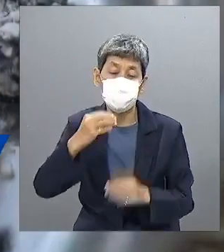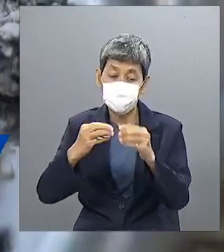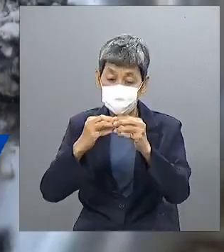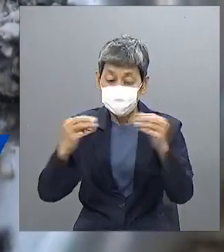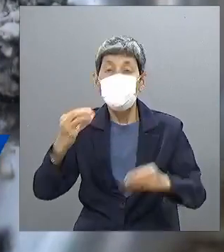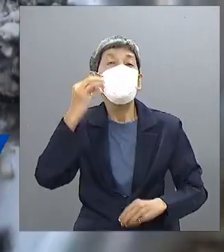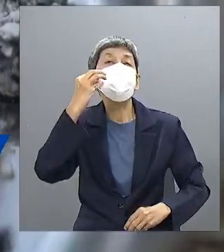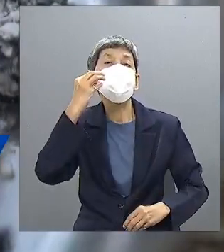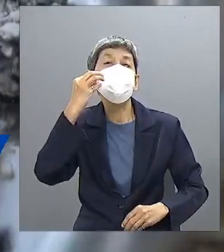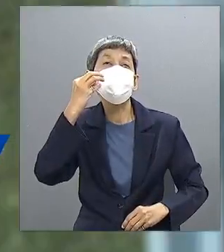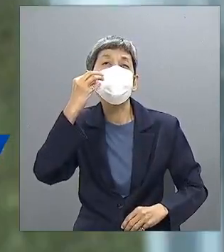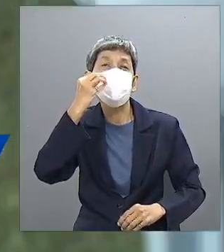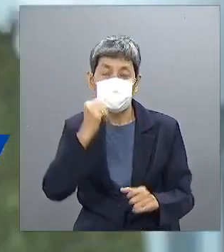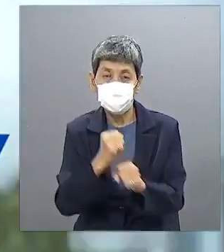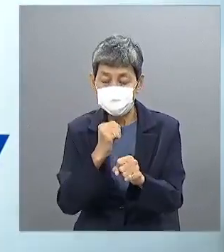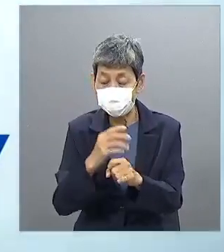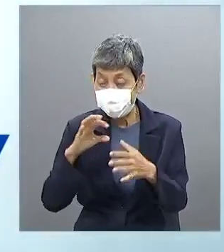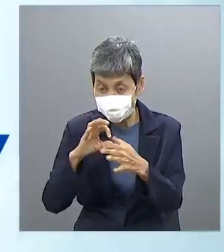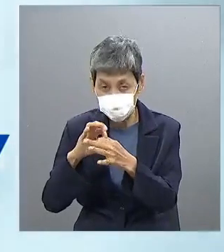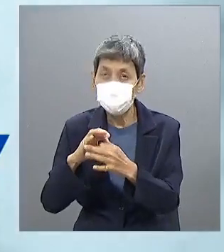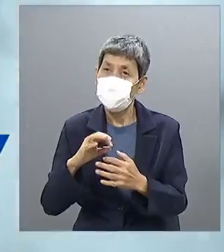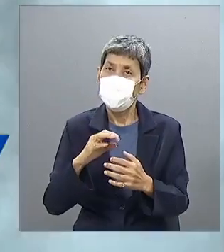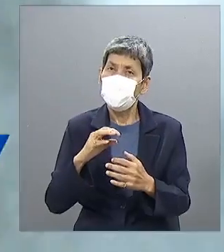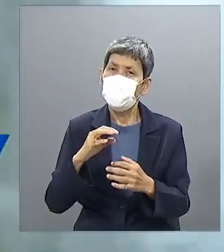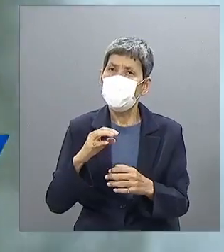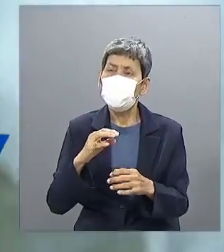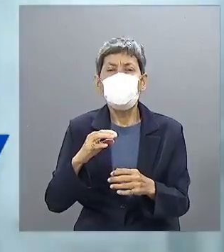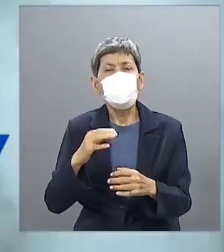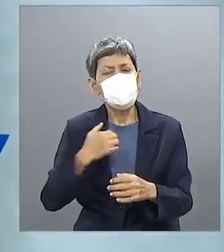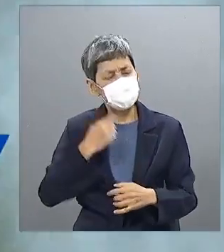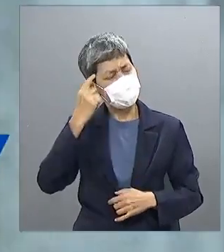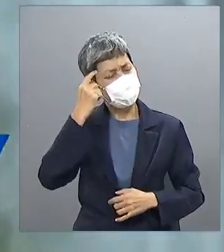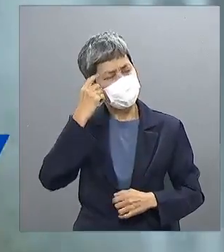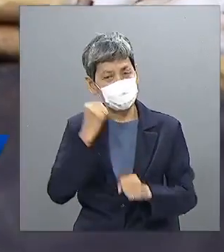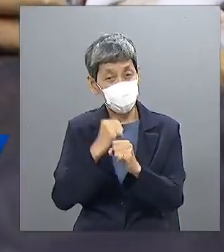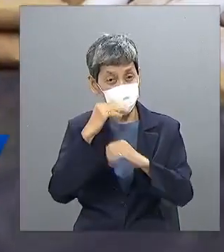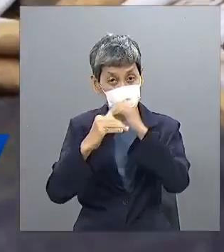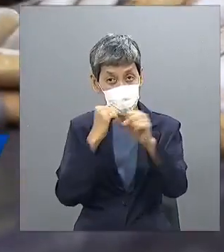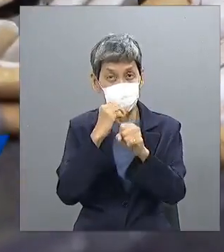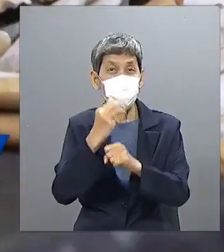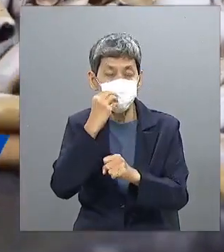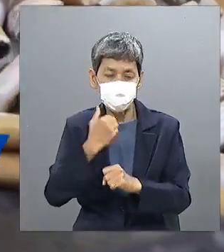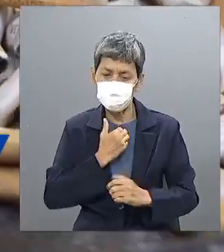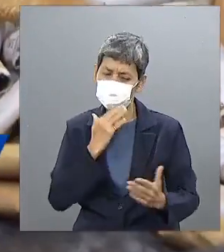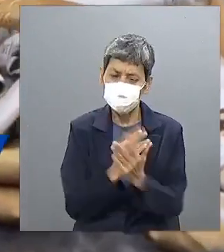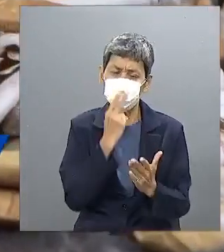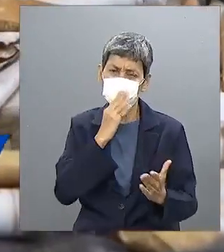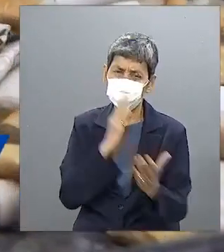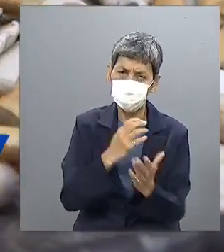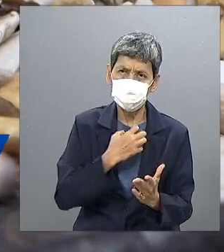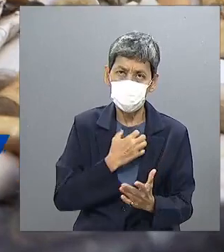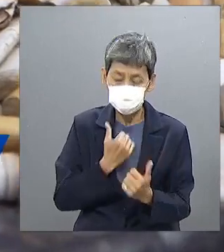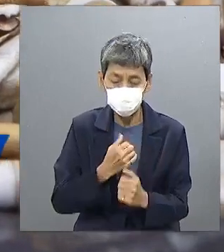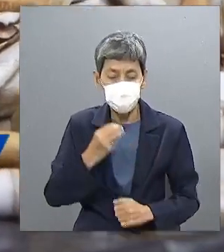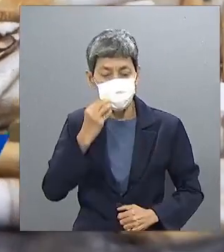คุณใช้มาเพื่อใช้ในการตอนแรกนะคะที่เค้าพัฒนามาเนี่ยจะใช้เพื่อบุหรี่นะครับแต่พอมาถึงจุดหนึ่งแล้วเนี่ย